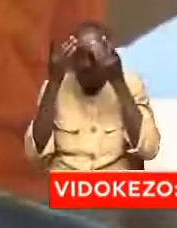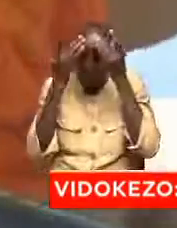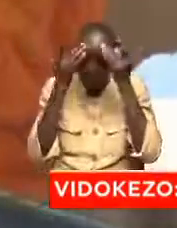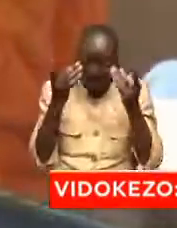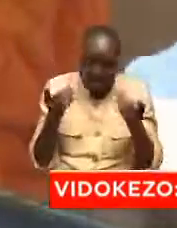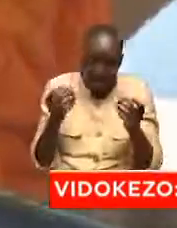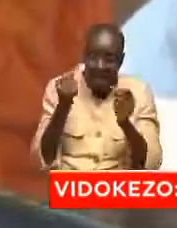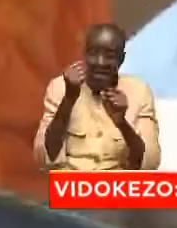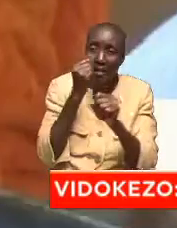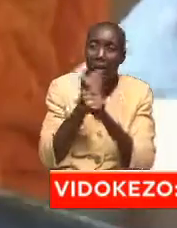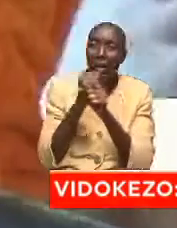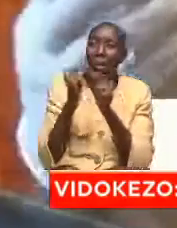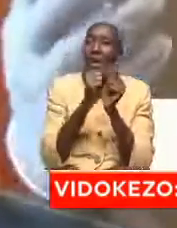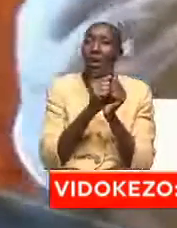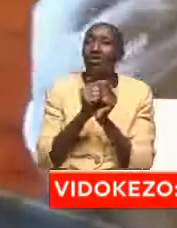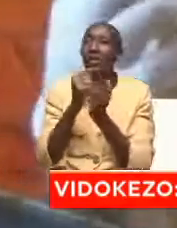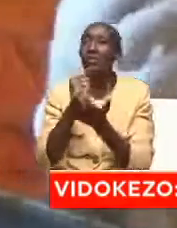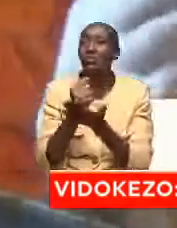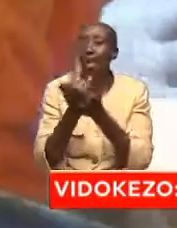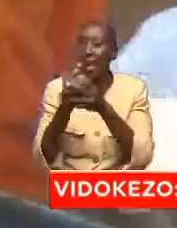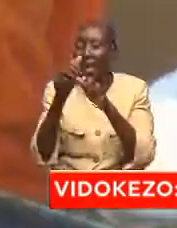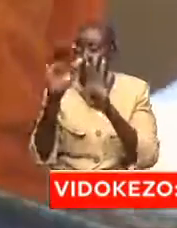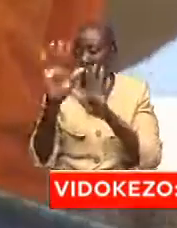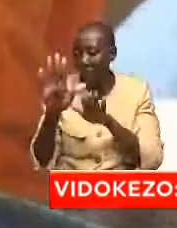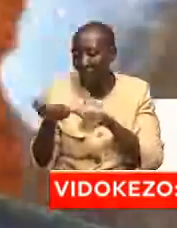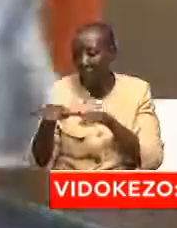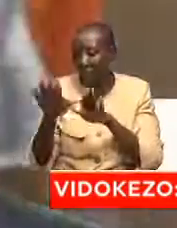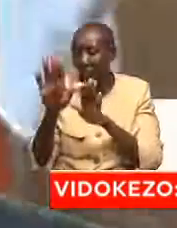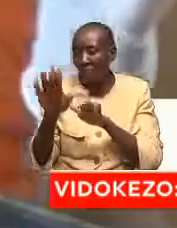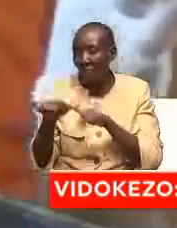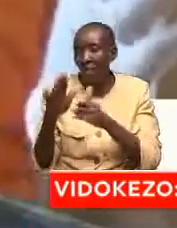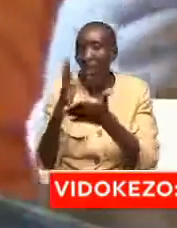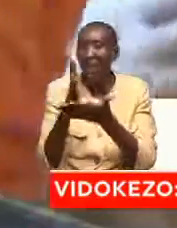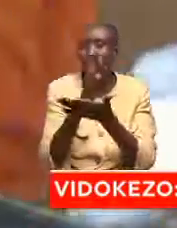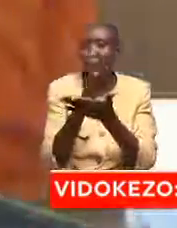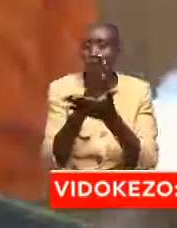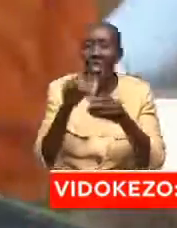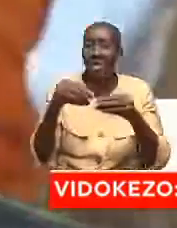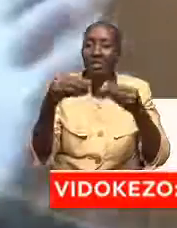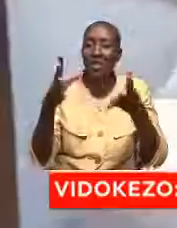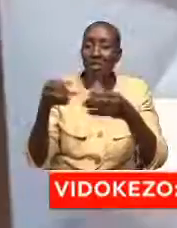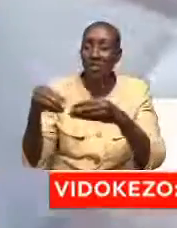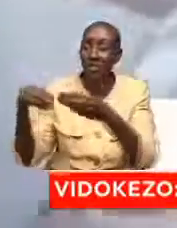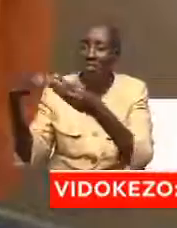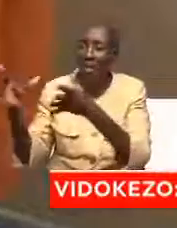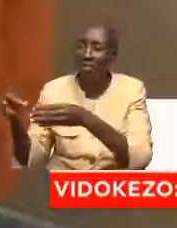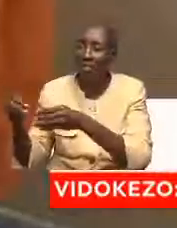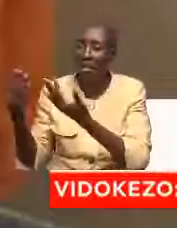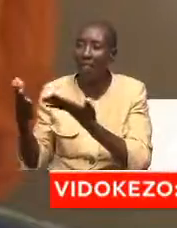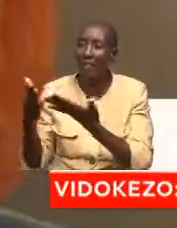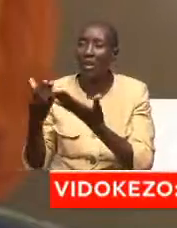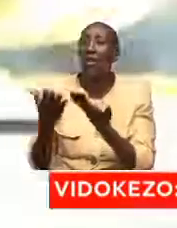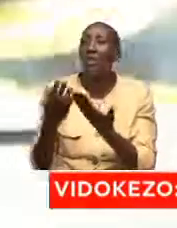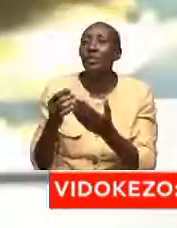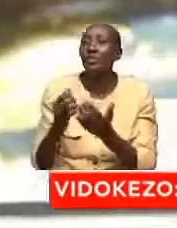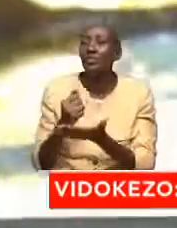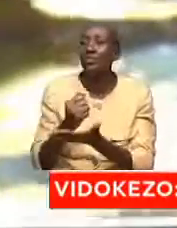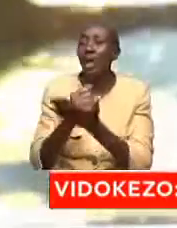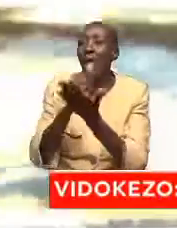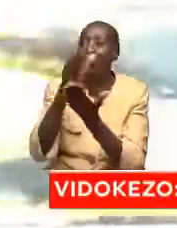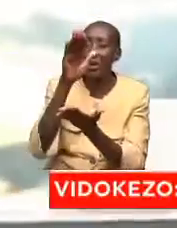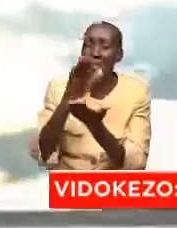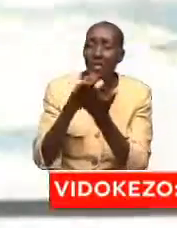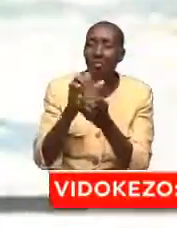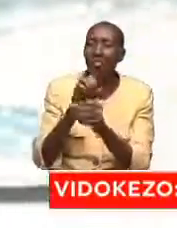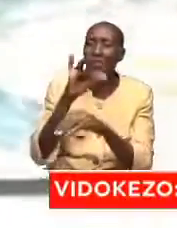ili tuwasaidie kuwashonea na kuwagawia, at least kuzuia gonjwa ya corona. Barakoa